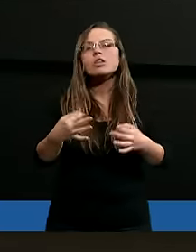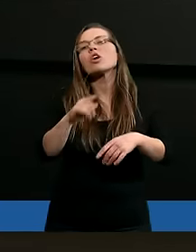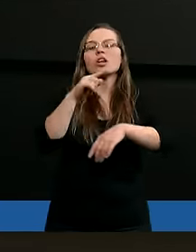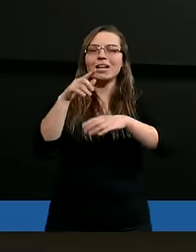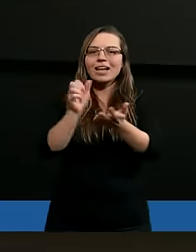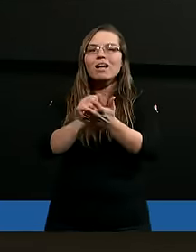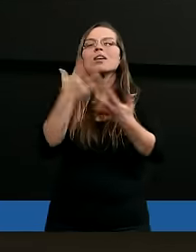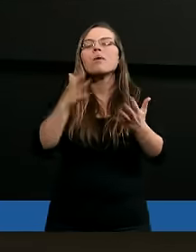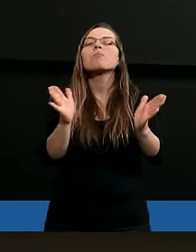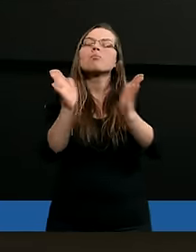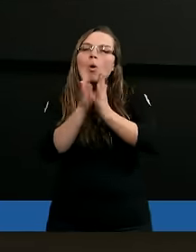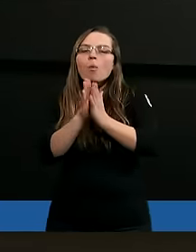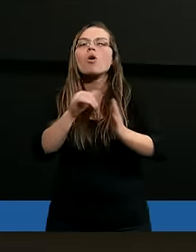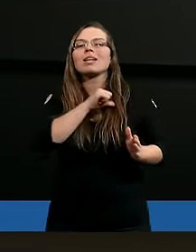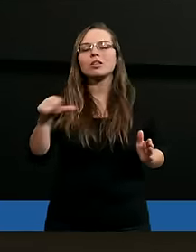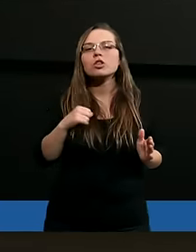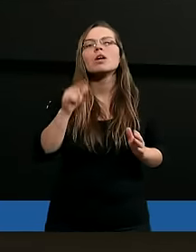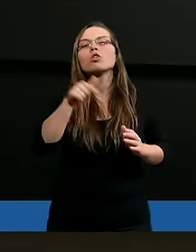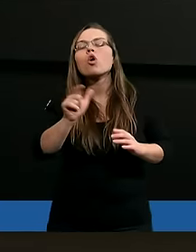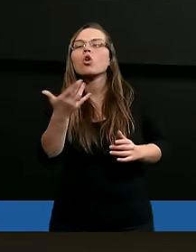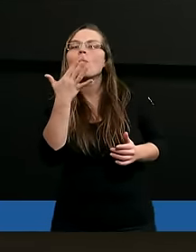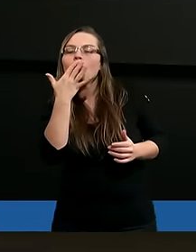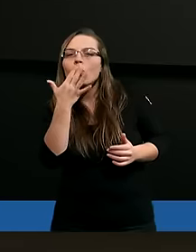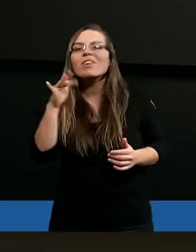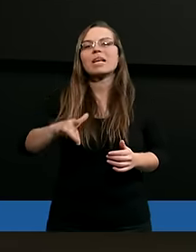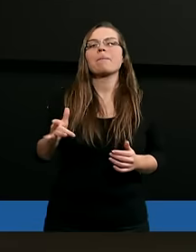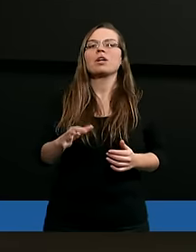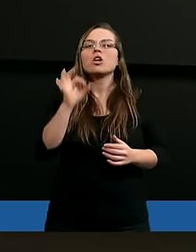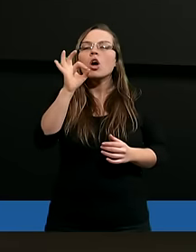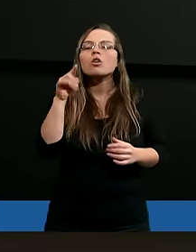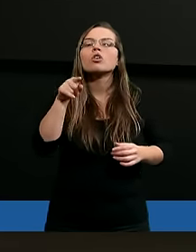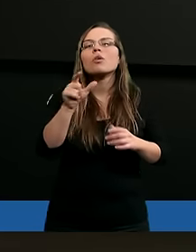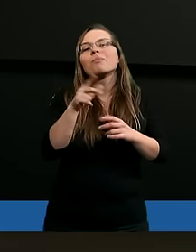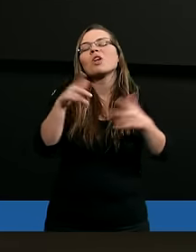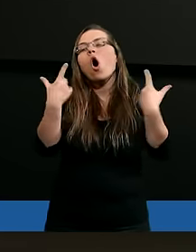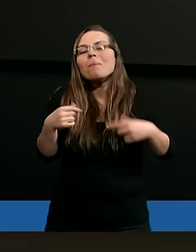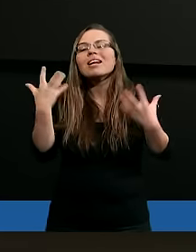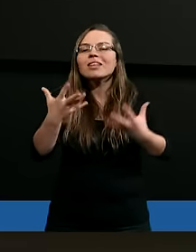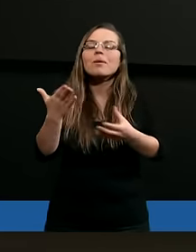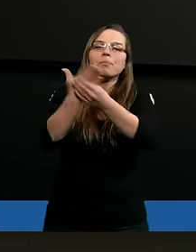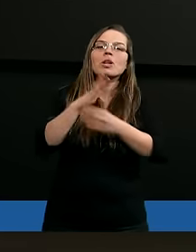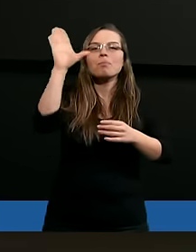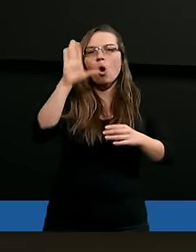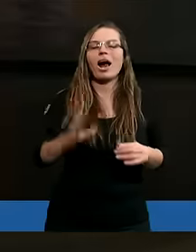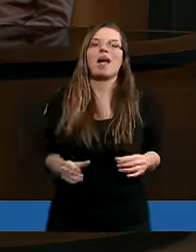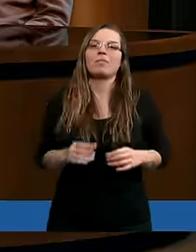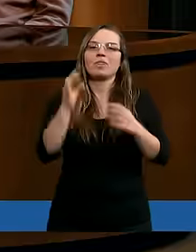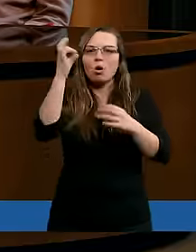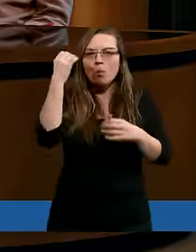żeby wszystko, co mówimy, było czynione w Bożej obecności i z Jego mądrością.